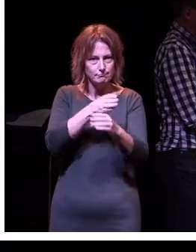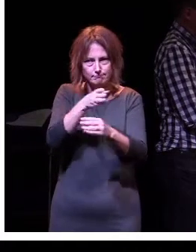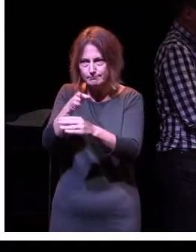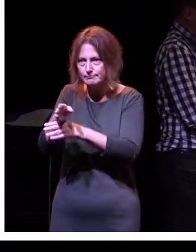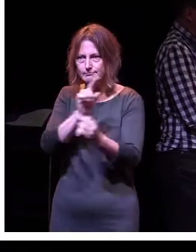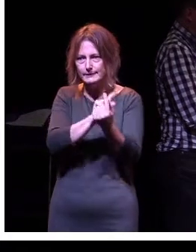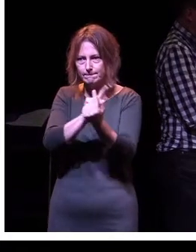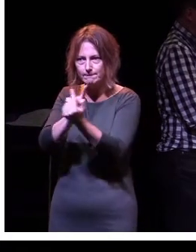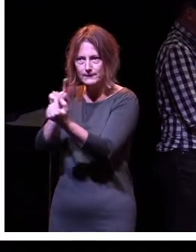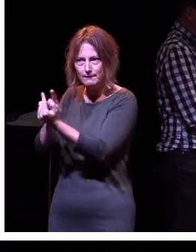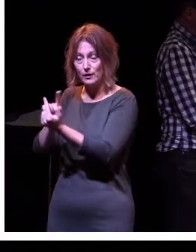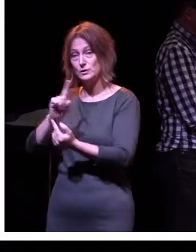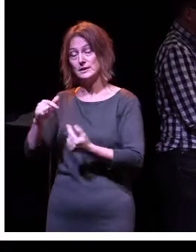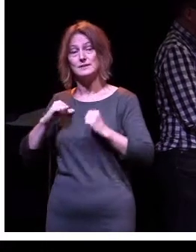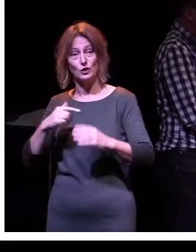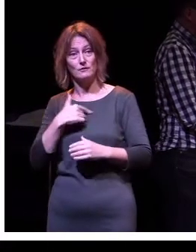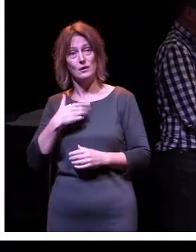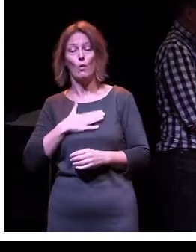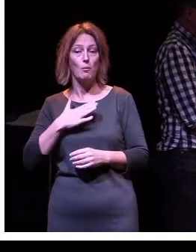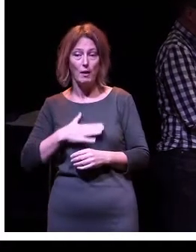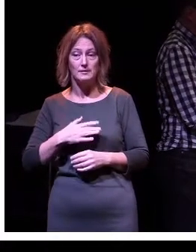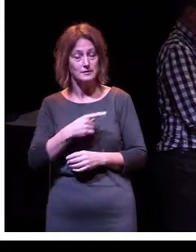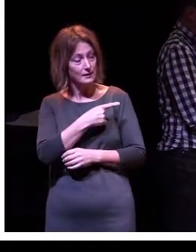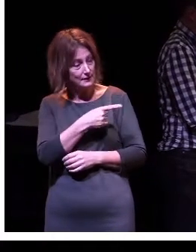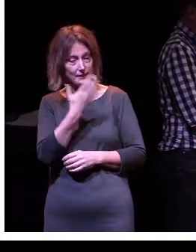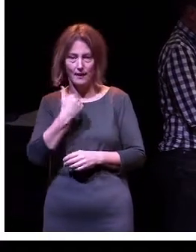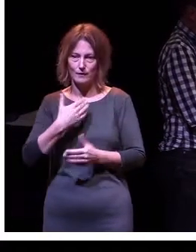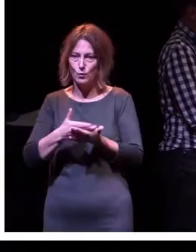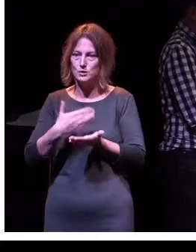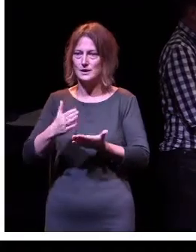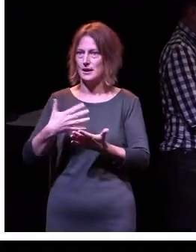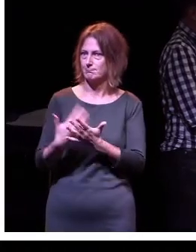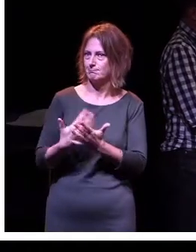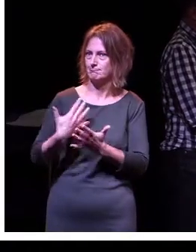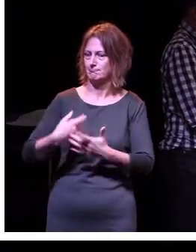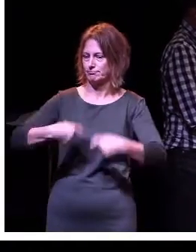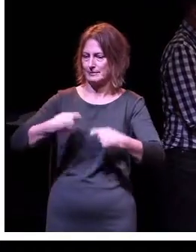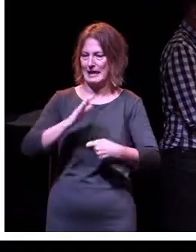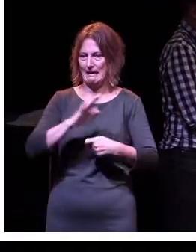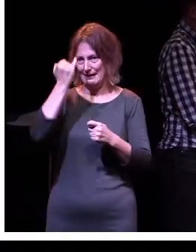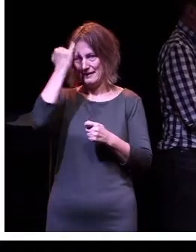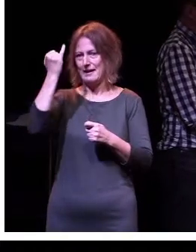så hoppas vi att ni ska slåss om de här idéerna och att det får bli verklighet på något sätt.